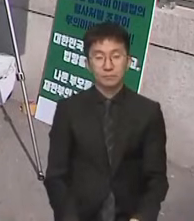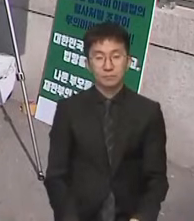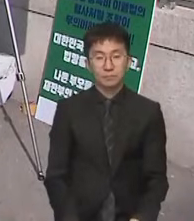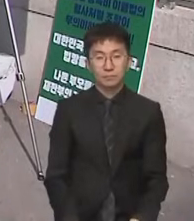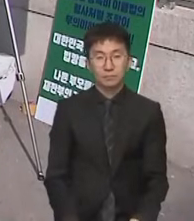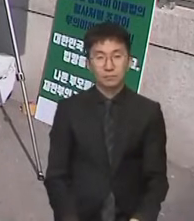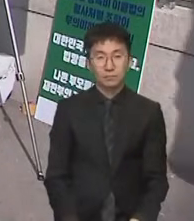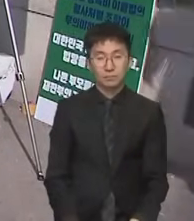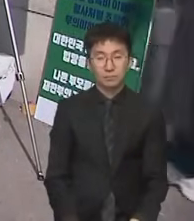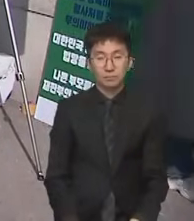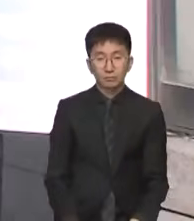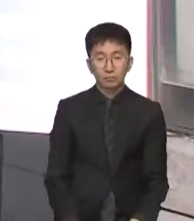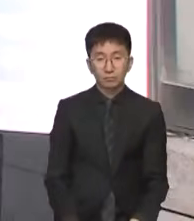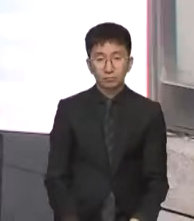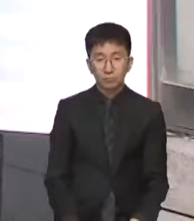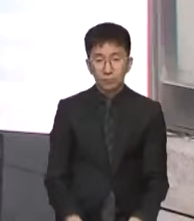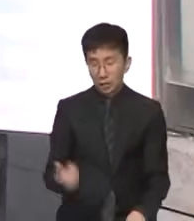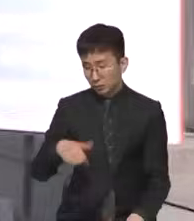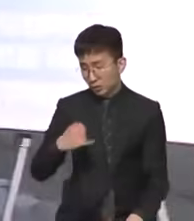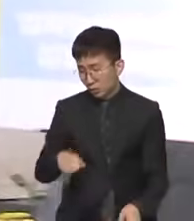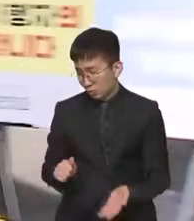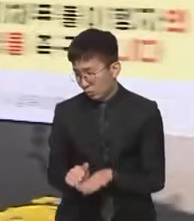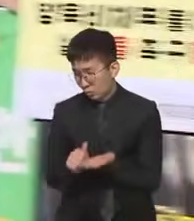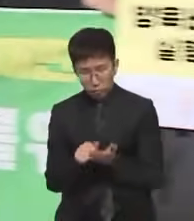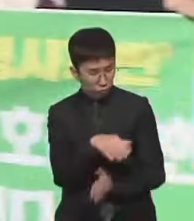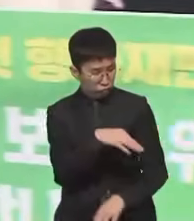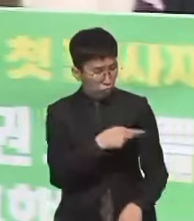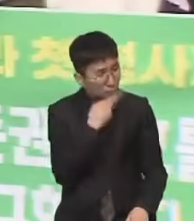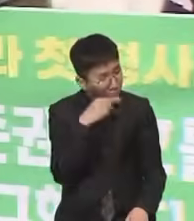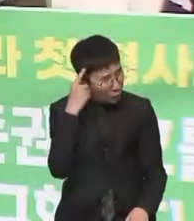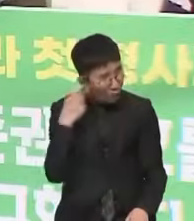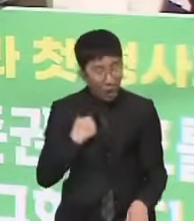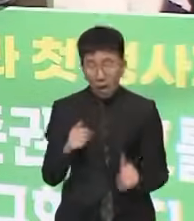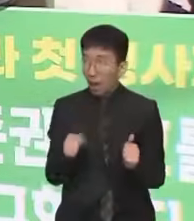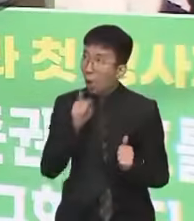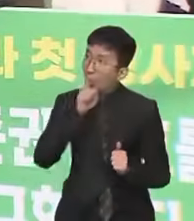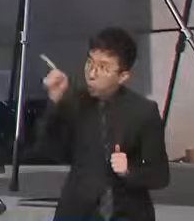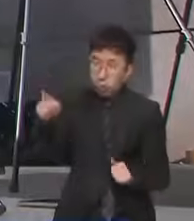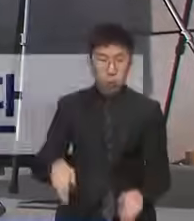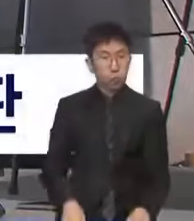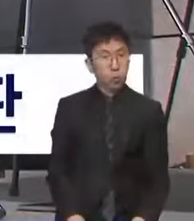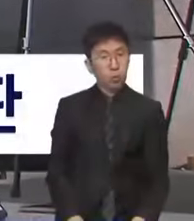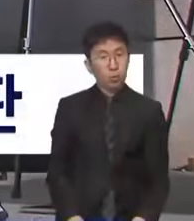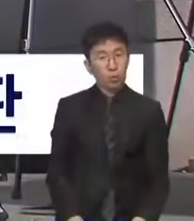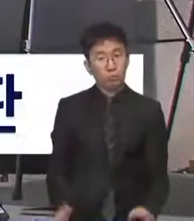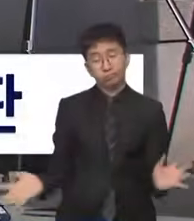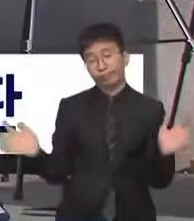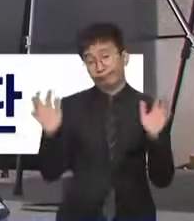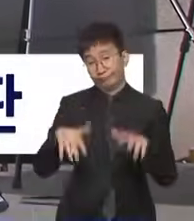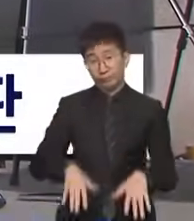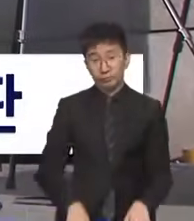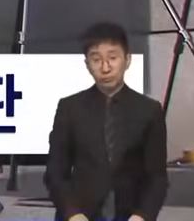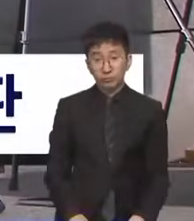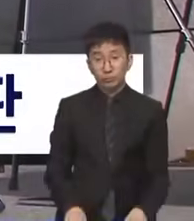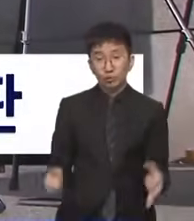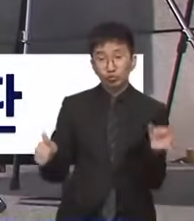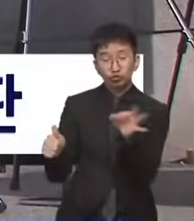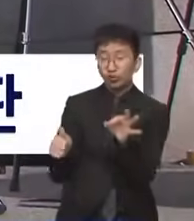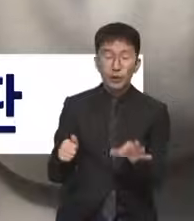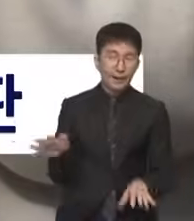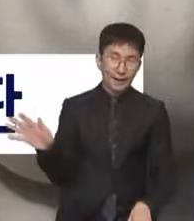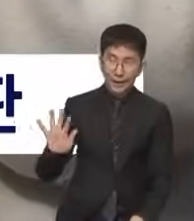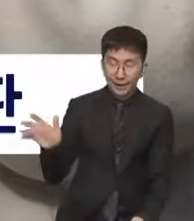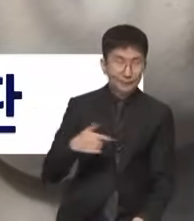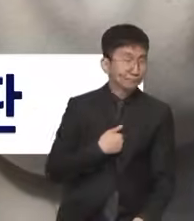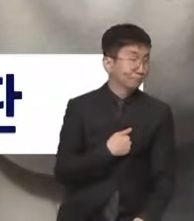양육비 미지급 피해자들과 시민단체 관계자들이 법원 앞에 모였습니다. 양육비를 주지 않고 버티는 이른바 나쁜